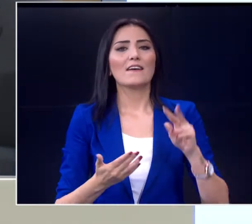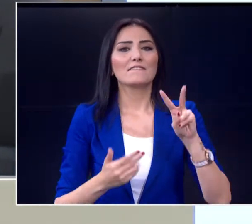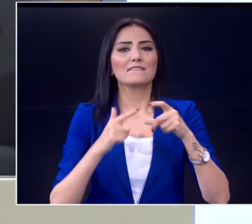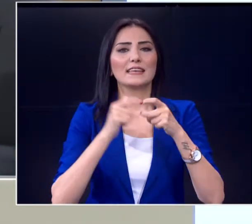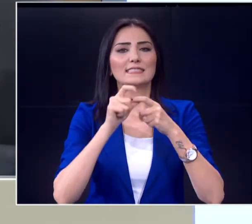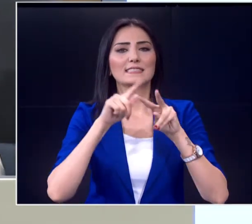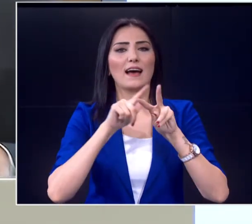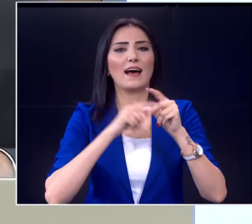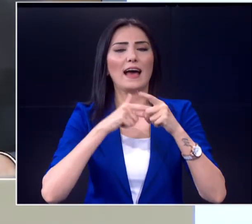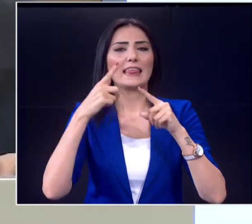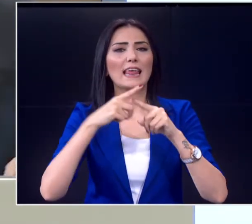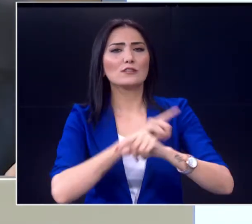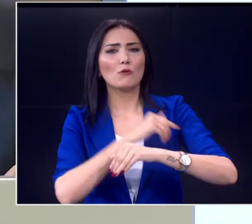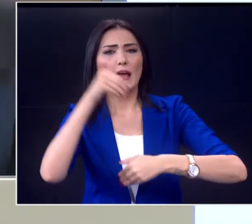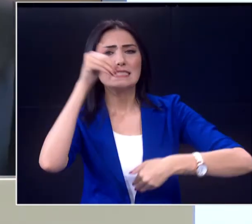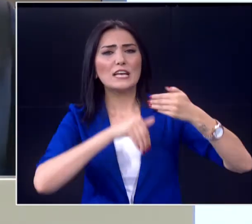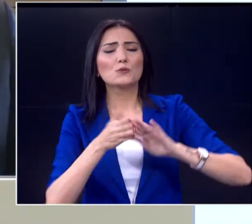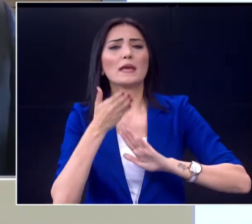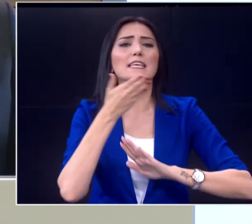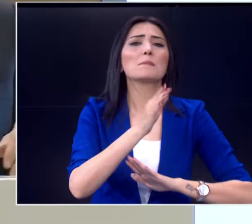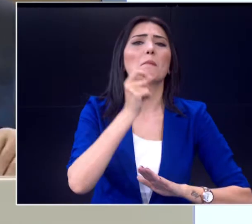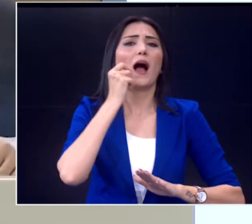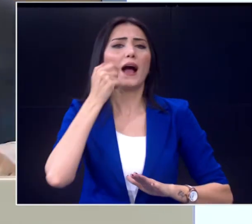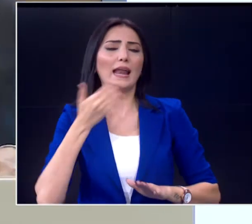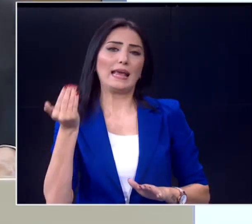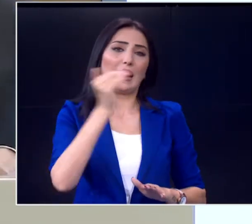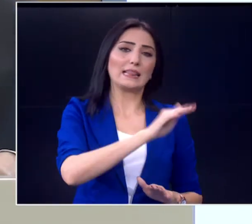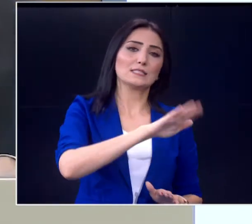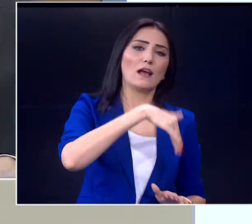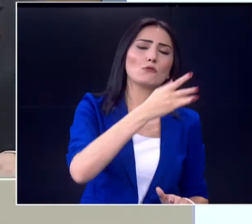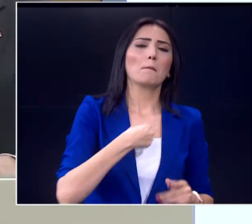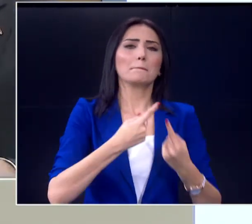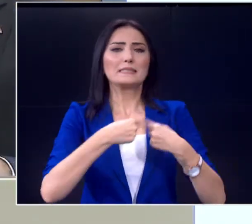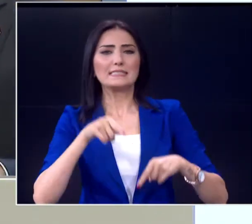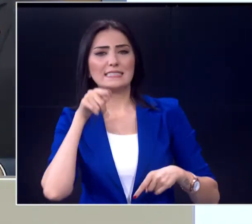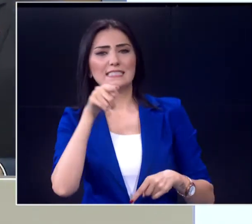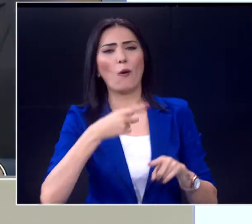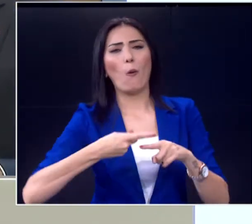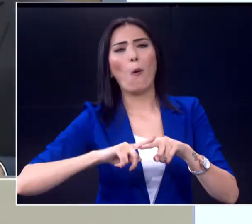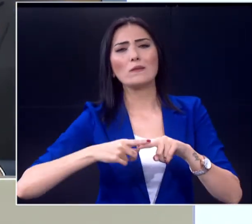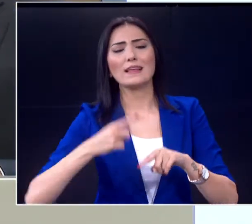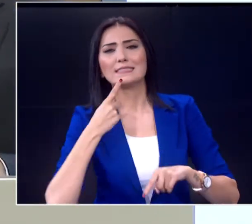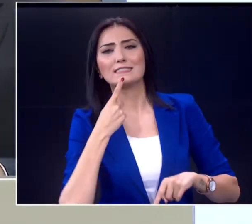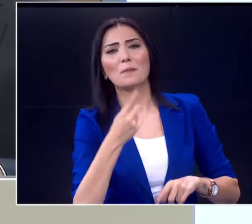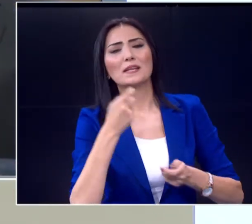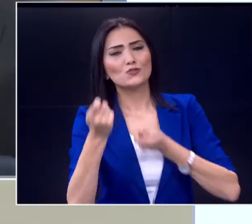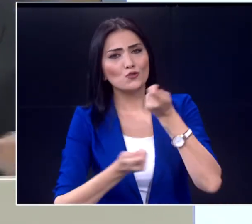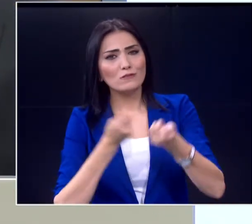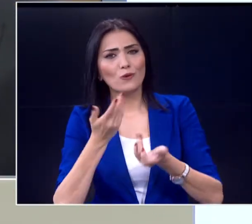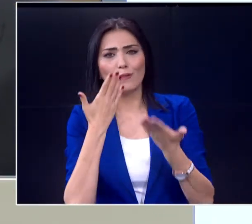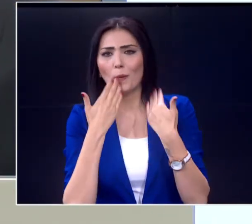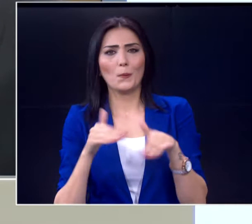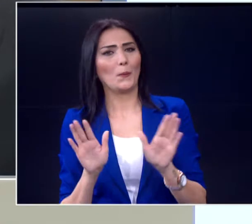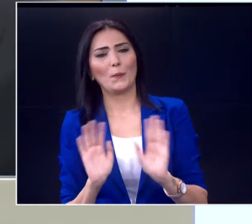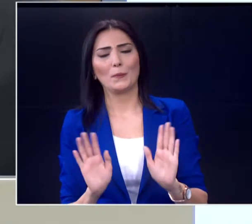güçleri. Seçime girmeyip Ankara'ya geldikten sonra ya biz de sizin ortağınızız demeye çalışanlar yok